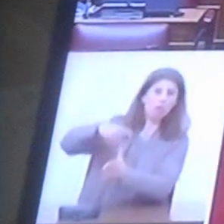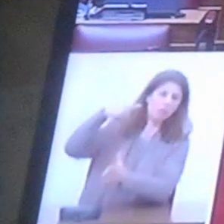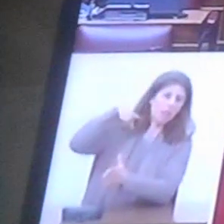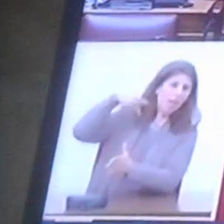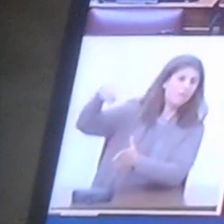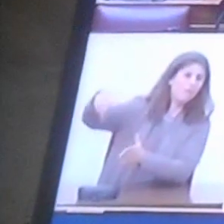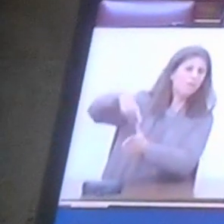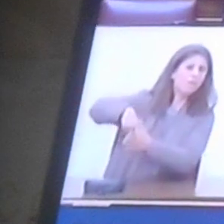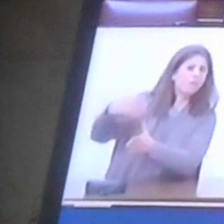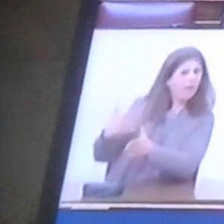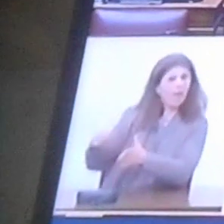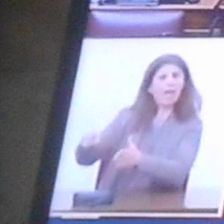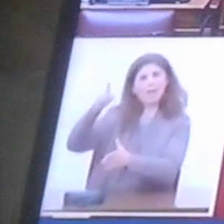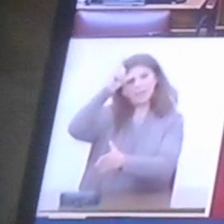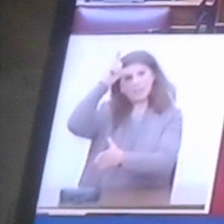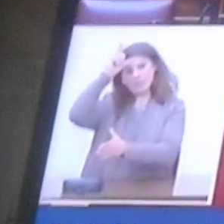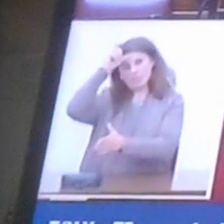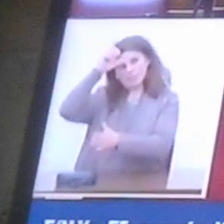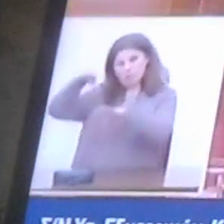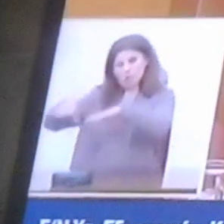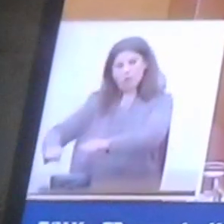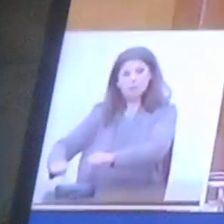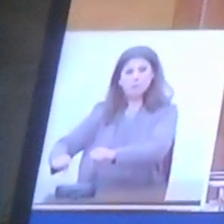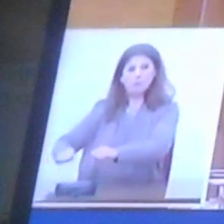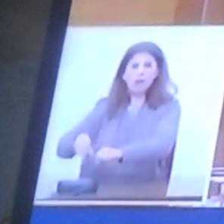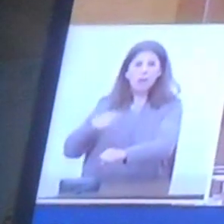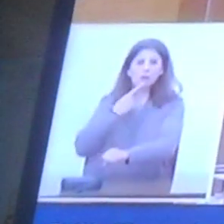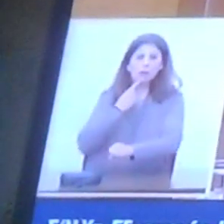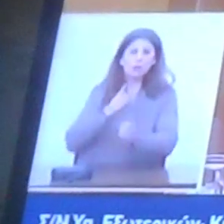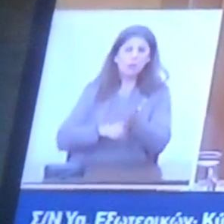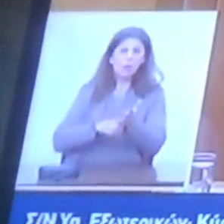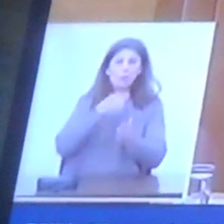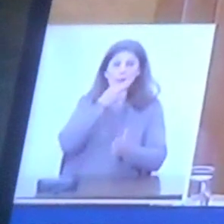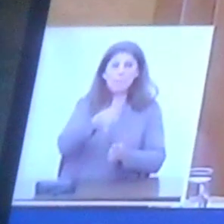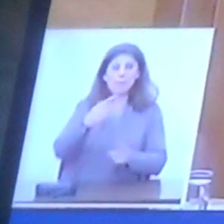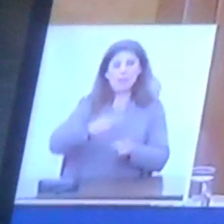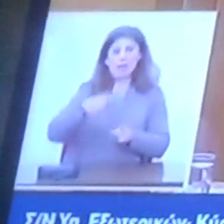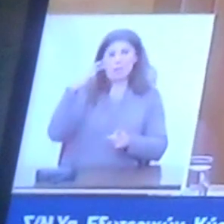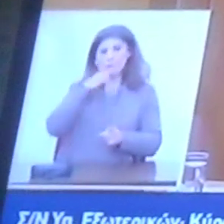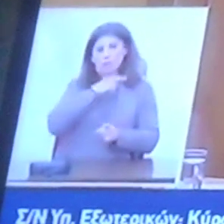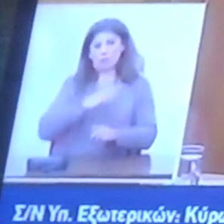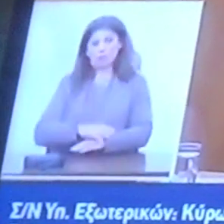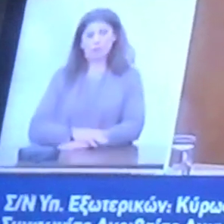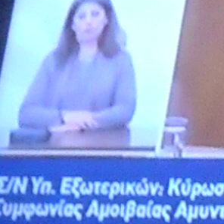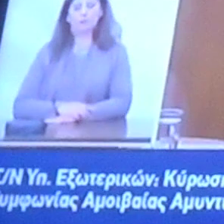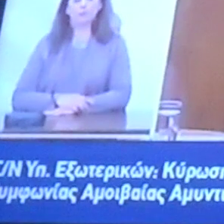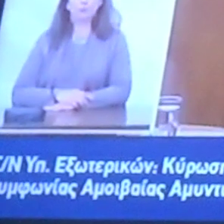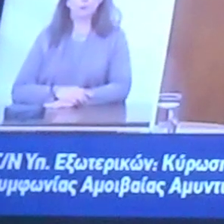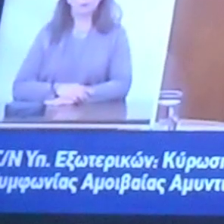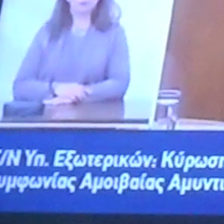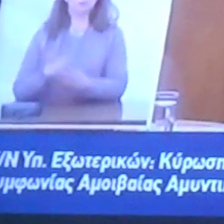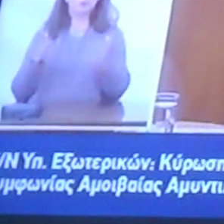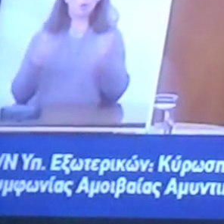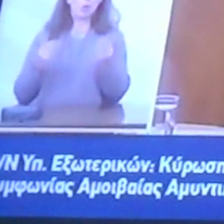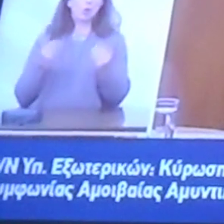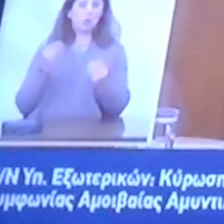να πει ο Έλληνας Πρωθυπουργός. Και επίσης, έχω πει χιλιάδες φορές, το πρόβλημα ξεκινάει, κύριε Δέντια,